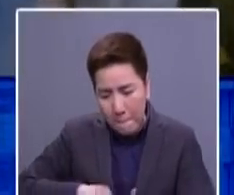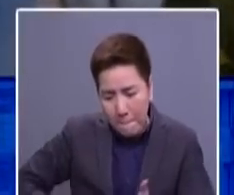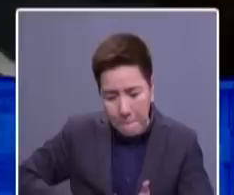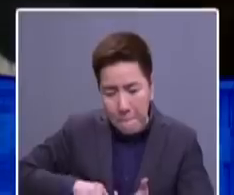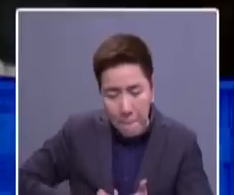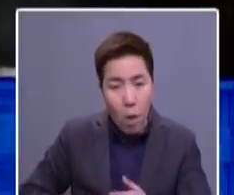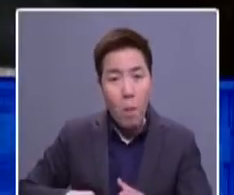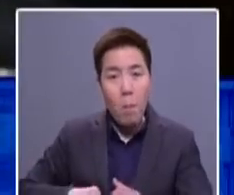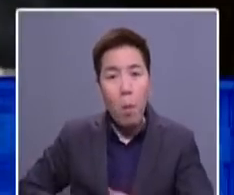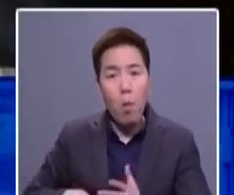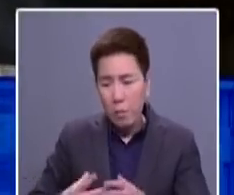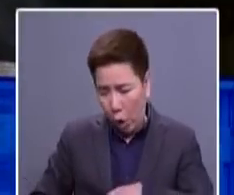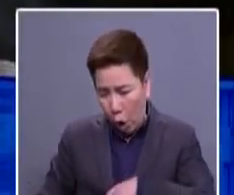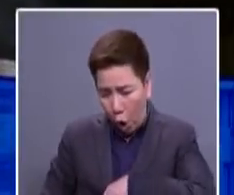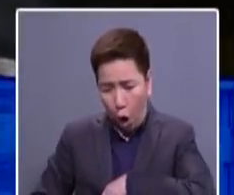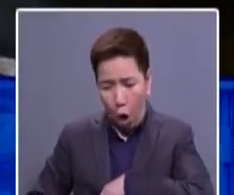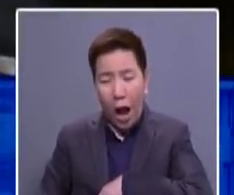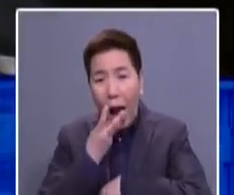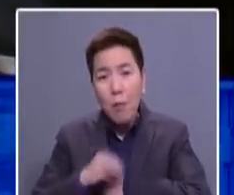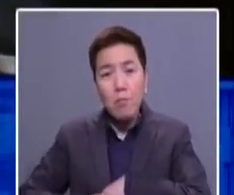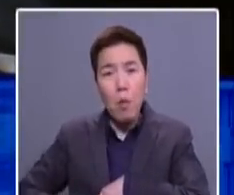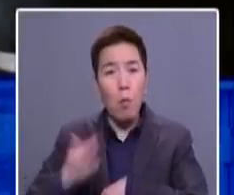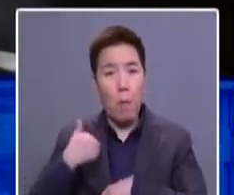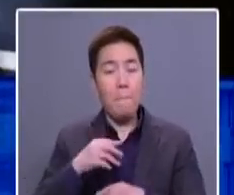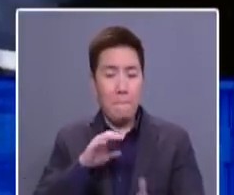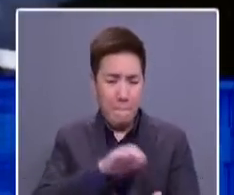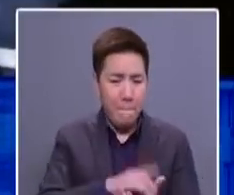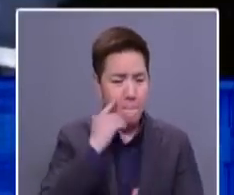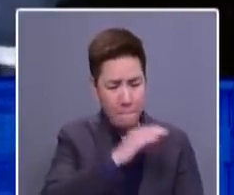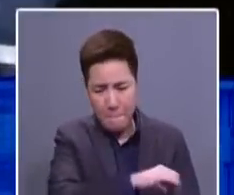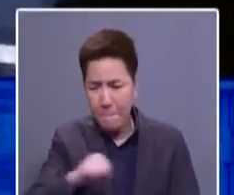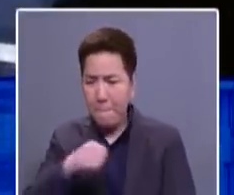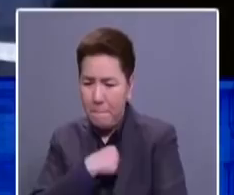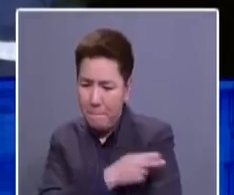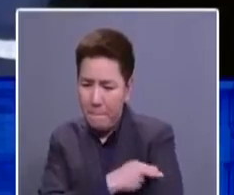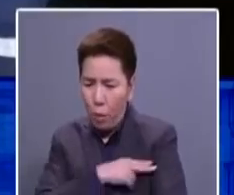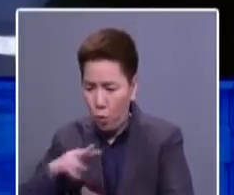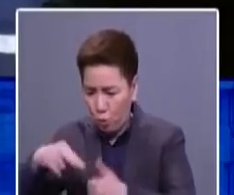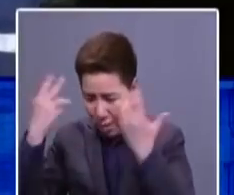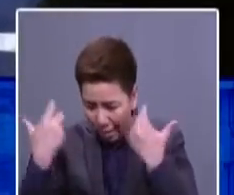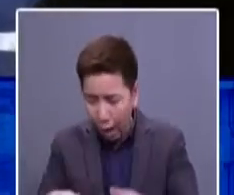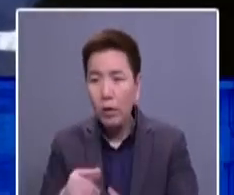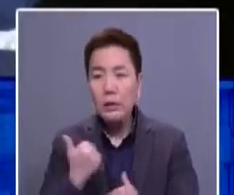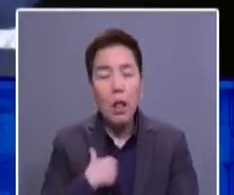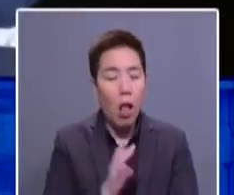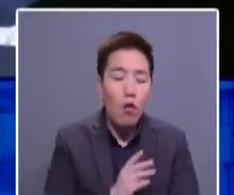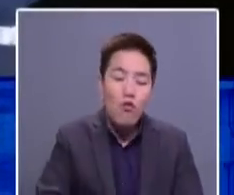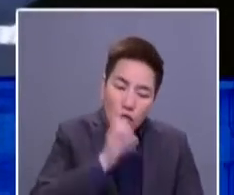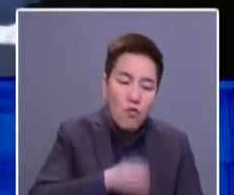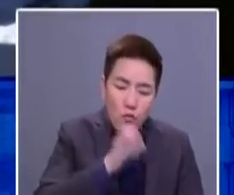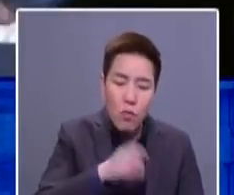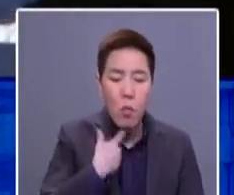โอ้โหกินมานานมากก็ชมเมียพาไปรักษาแล้วนะคะแต่ว่าไม่เลือกดื่มเหล้ากลับมาดื่มเหล้าอีกคือก็ให้เหตุผล